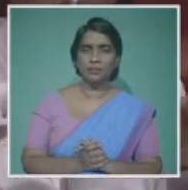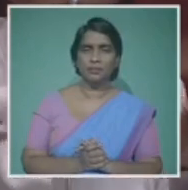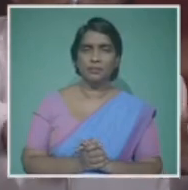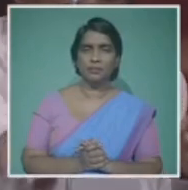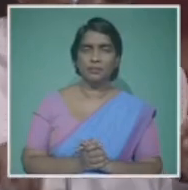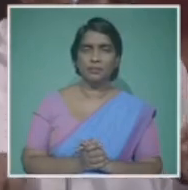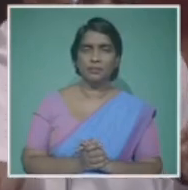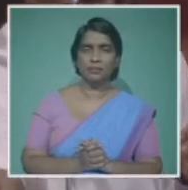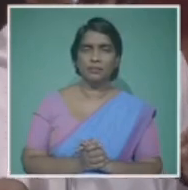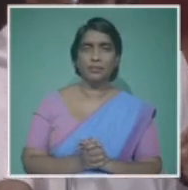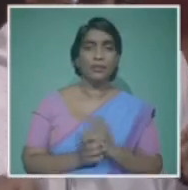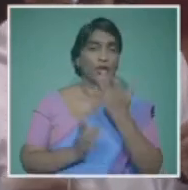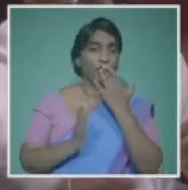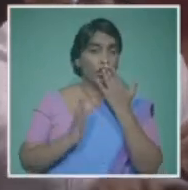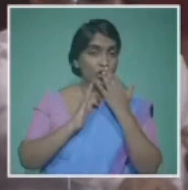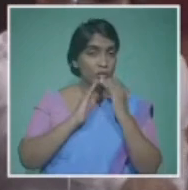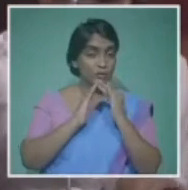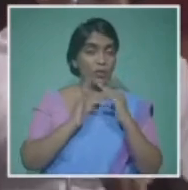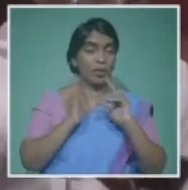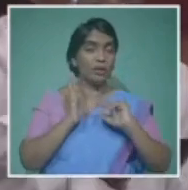බලන්න පාසල් උපකරණ